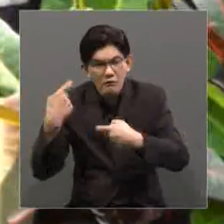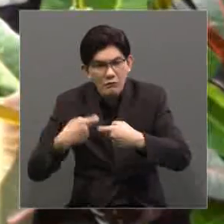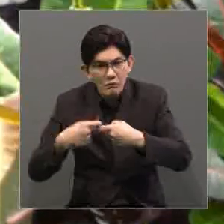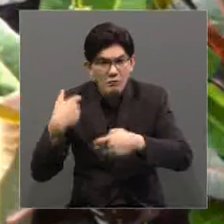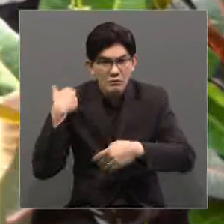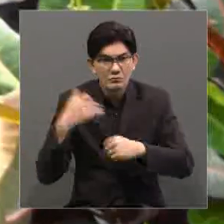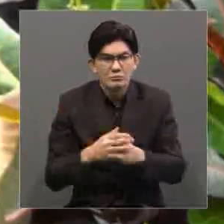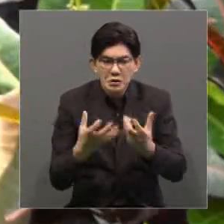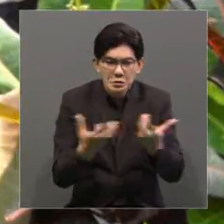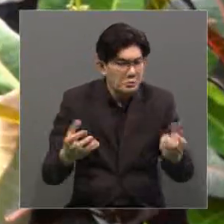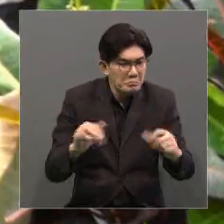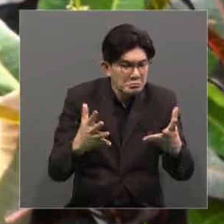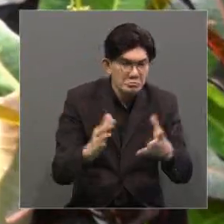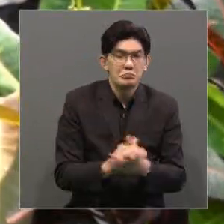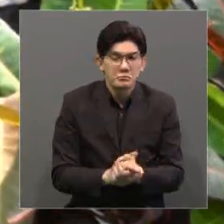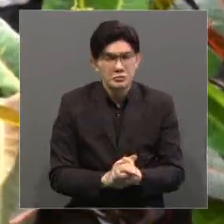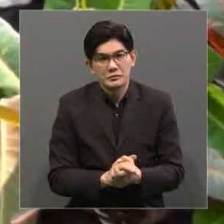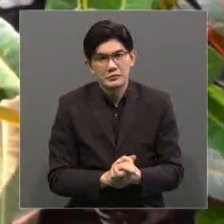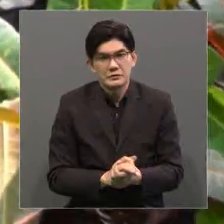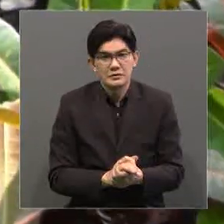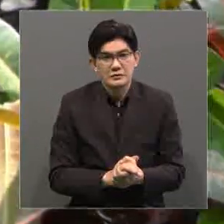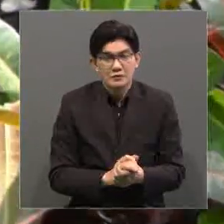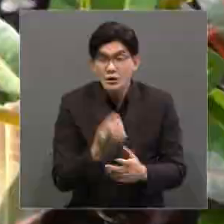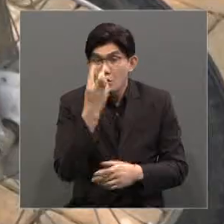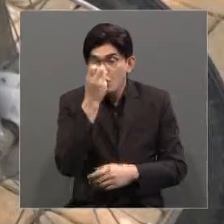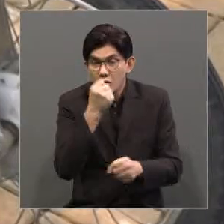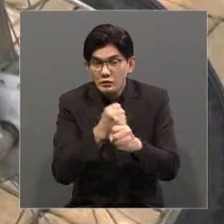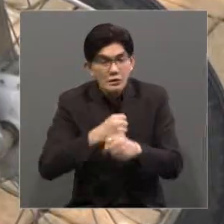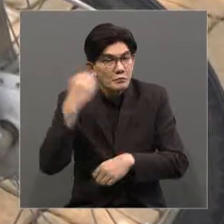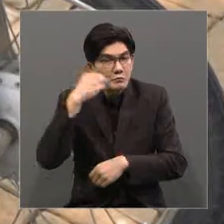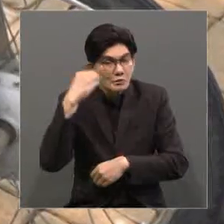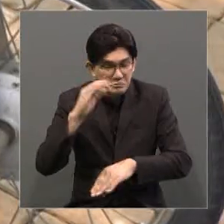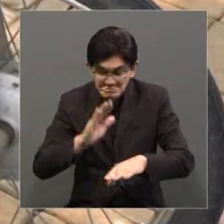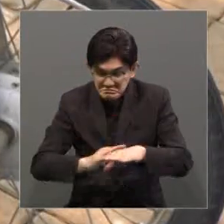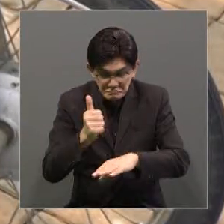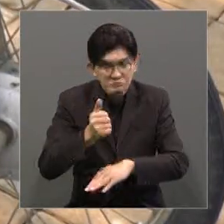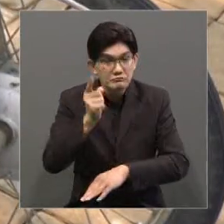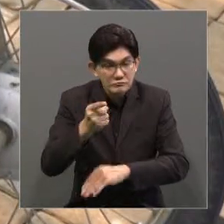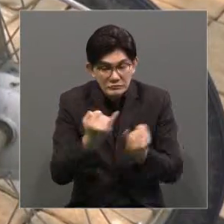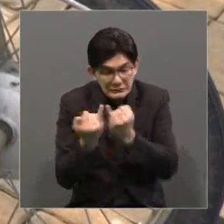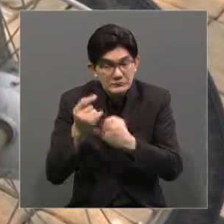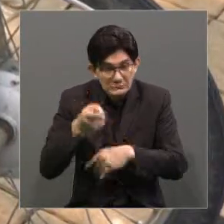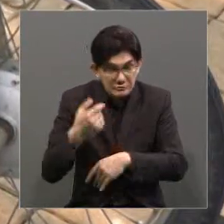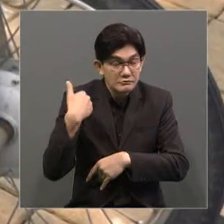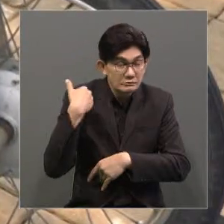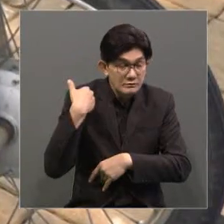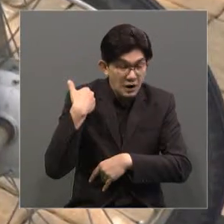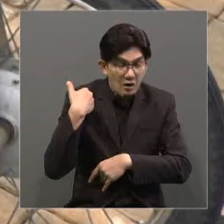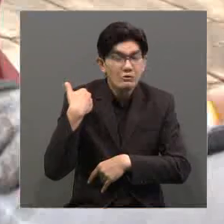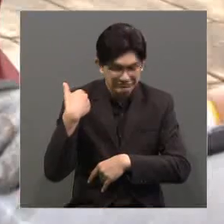เพราะเราไม่มีของครับใช่ แล้วพอได้ลองทำบ่อยๆเป็นยังไงมันคล่องมือมากขึ้นมันชินมากขึ้น ไหมใช่ครับ